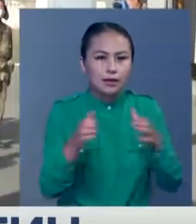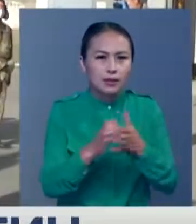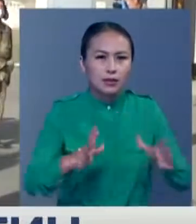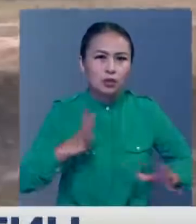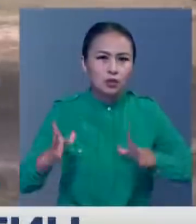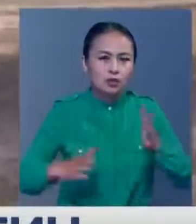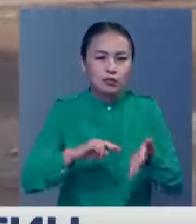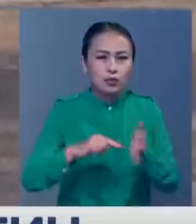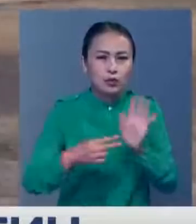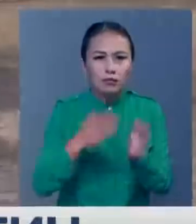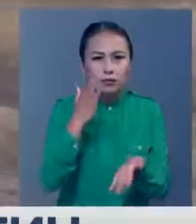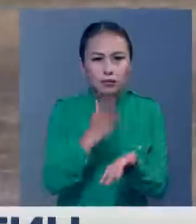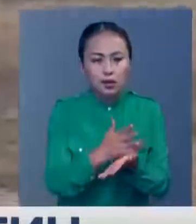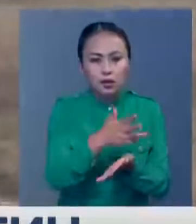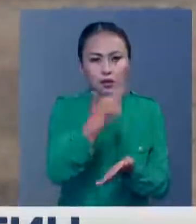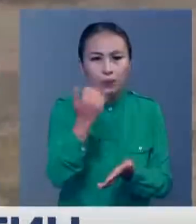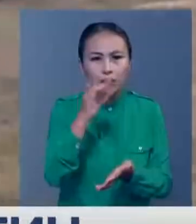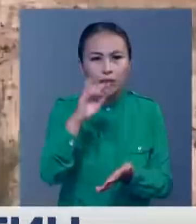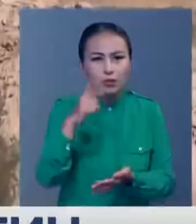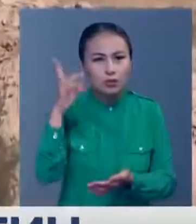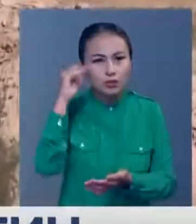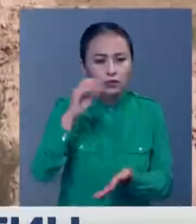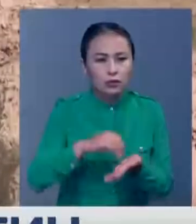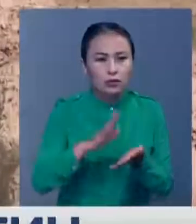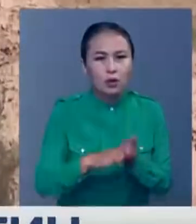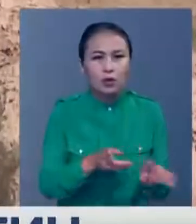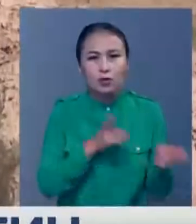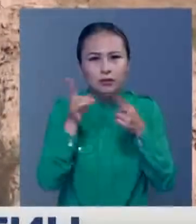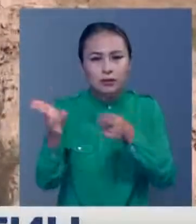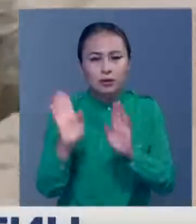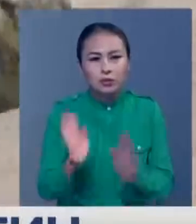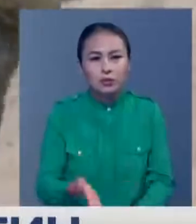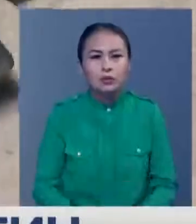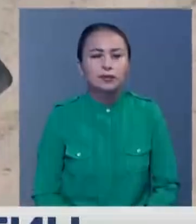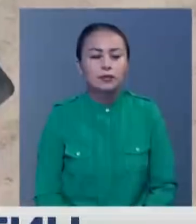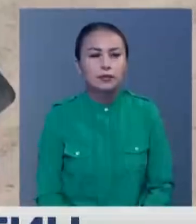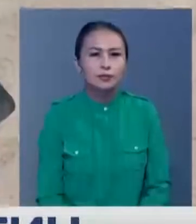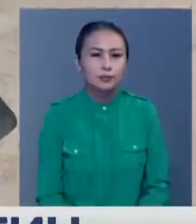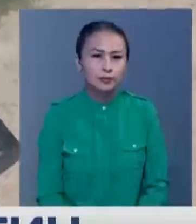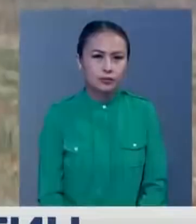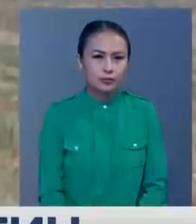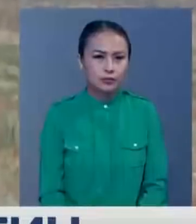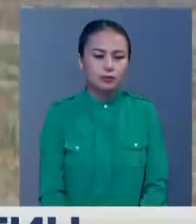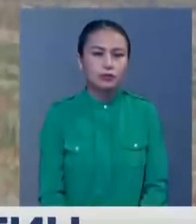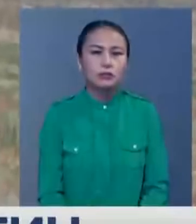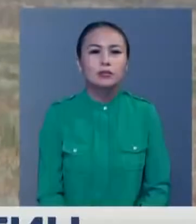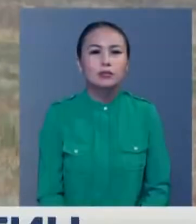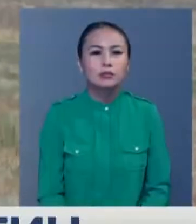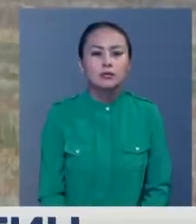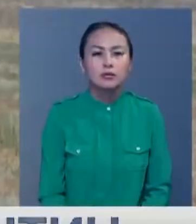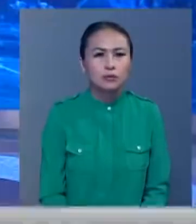жаттығуды жоспарлап отыр. Олар 31-ші шілде күні Ливанға аттанады. Жандос Айтбайұлы, Радик Жақыпов, Хабар 24, Алматы